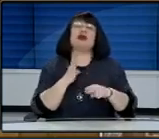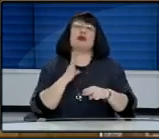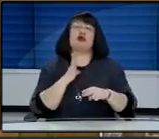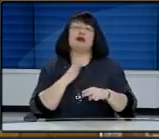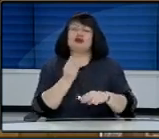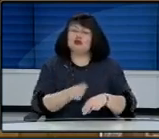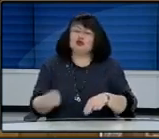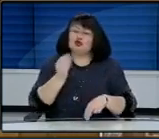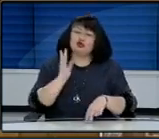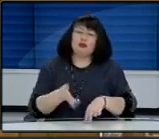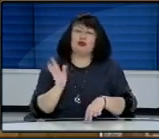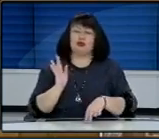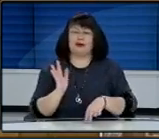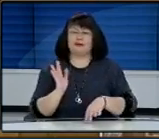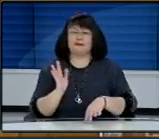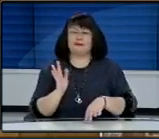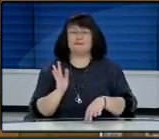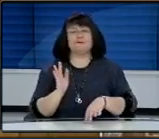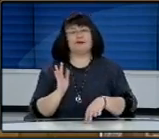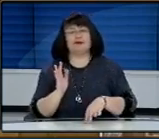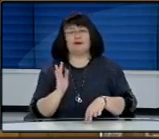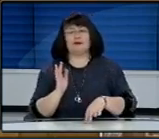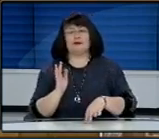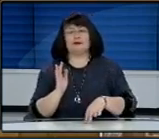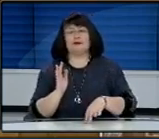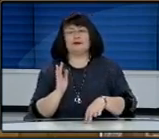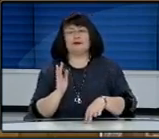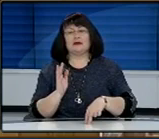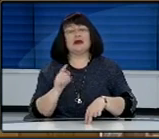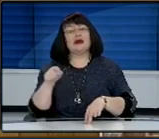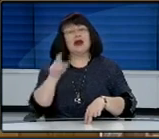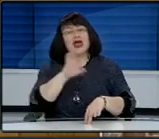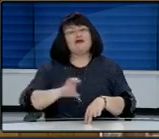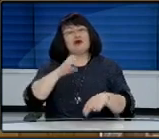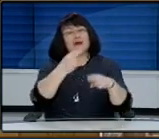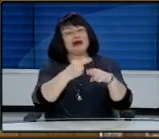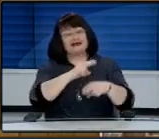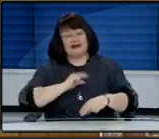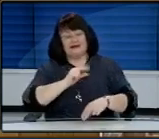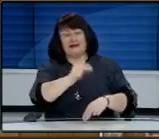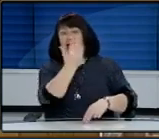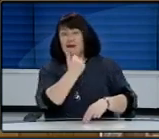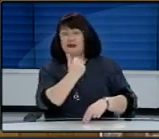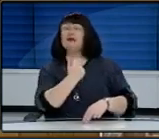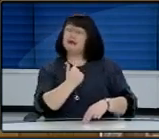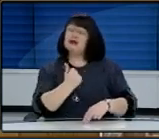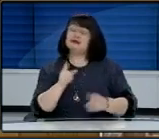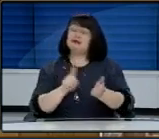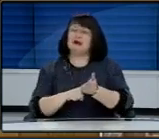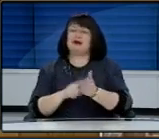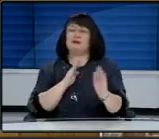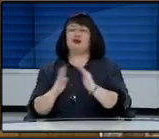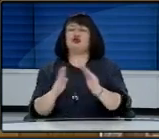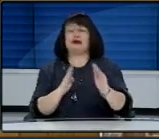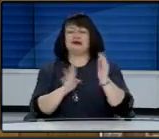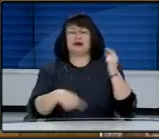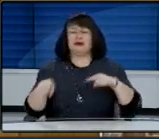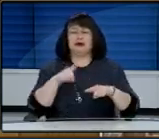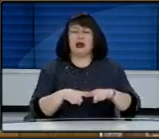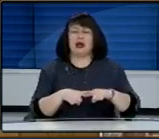μπορούμε, ακόμα και αν έχουν πάψει να είναι ευρωπαϊκές αξίες. Να προστατεύσουμε τη χώρα